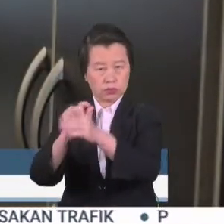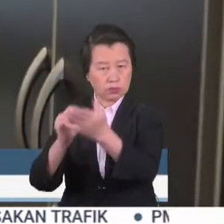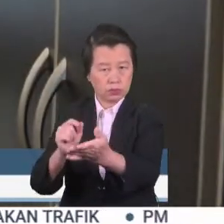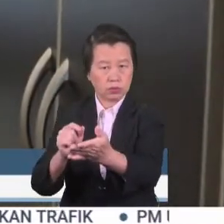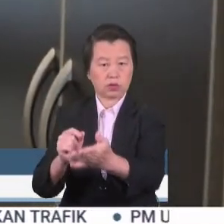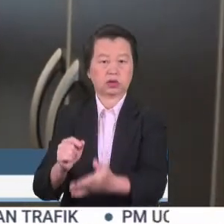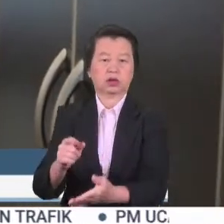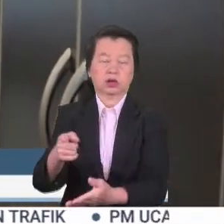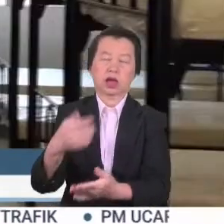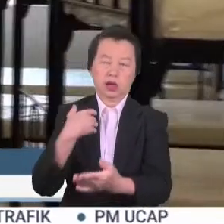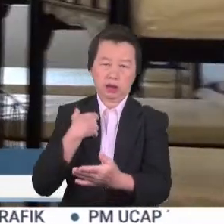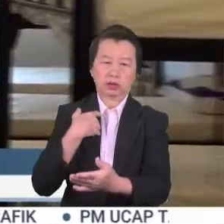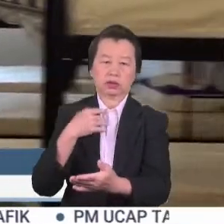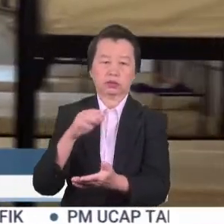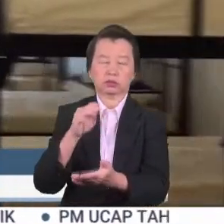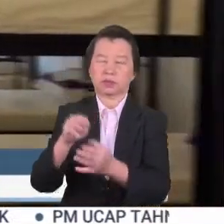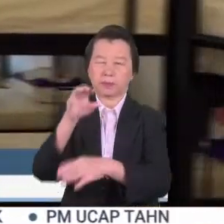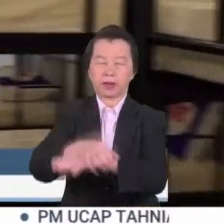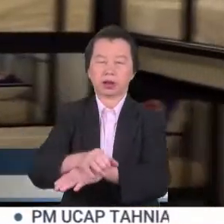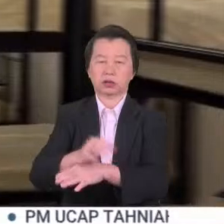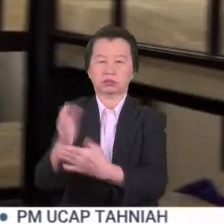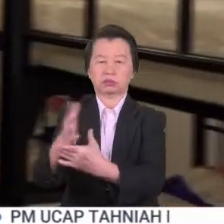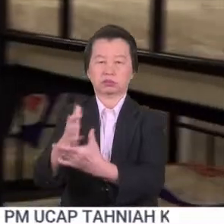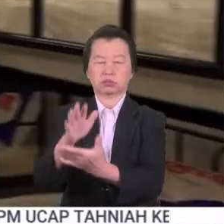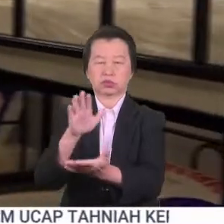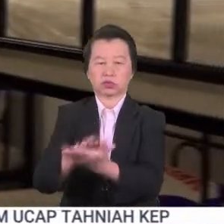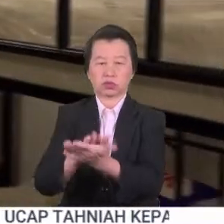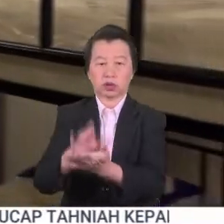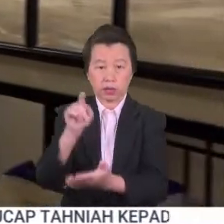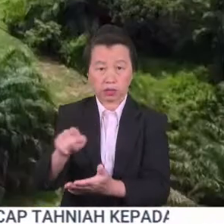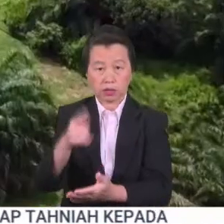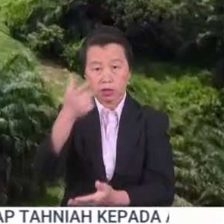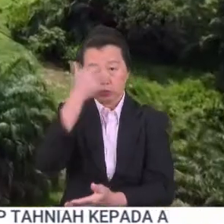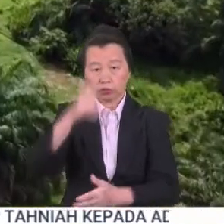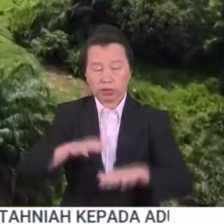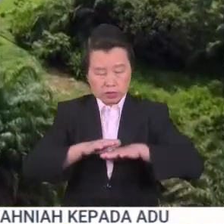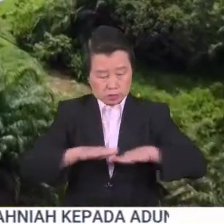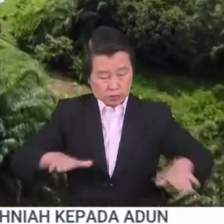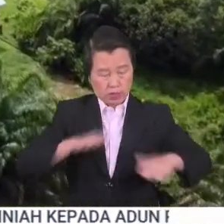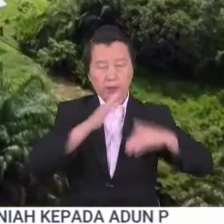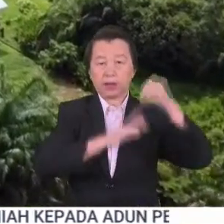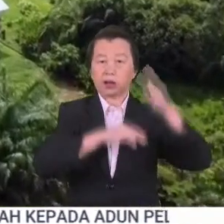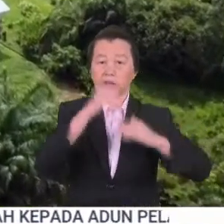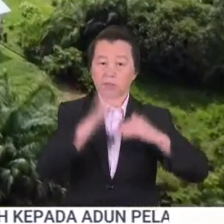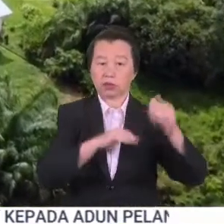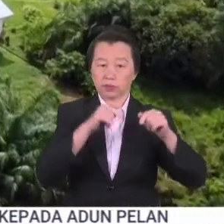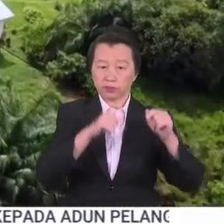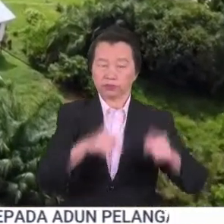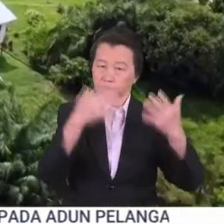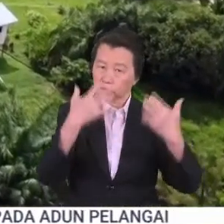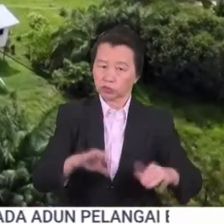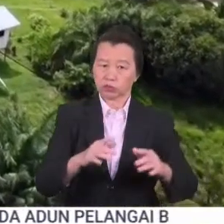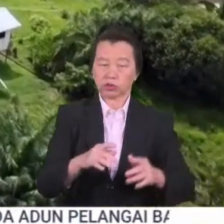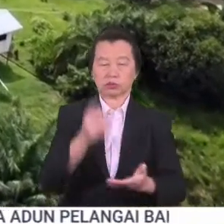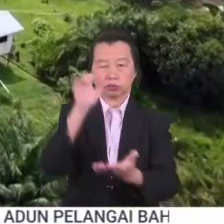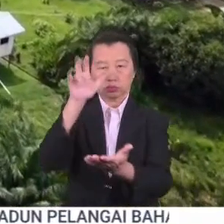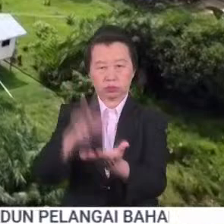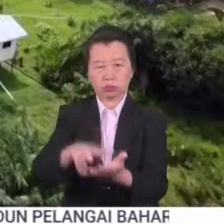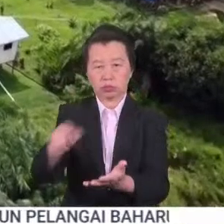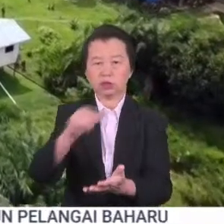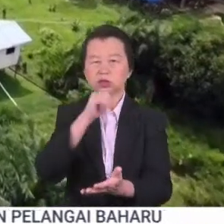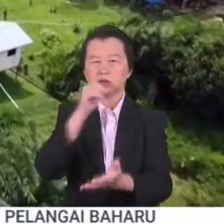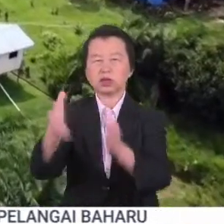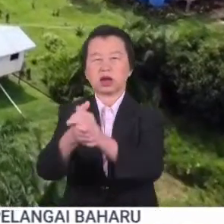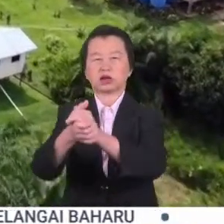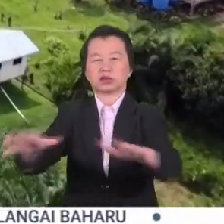SK Sungai Silas yang terpaksa menumpang di sekolah tersebut ini ekoran tapak dan bangunan SK Sungai Silas telah ditakrifkan sebagai tidak